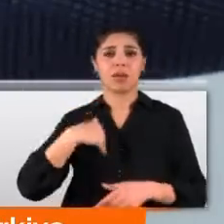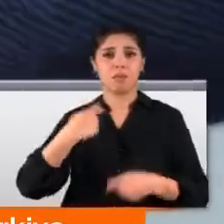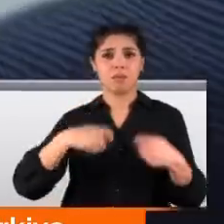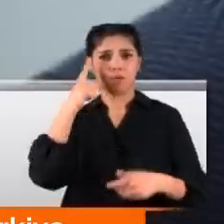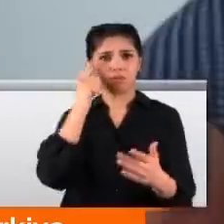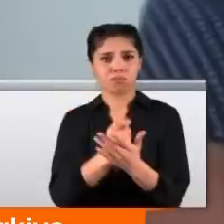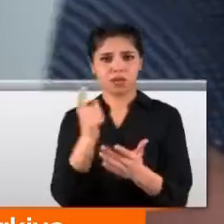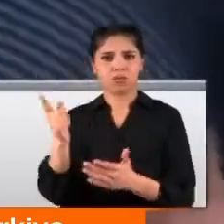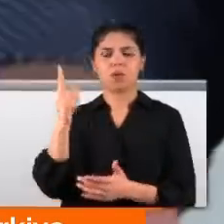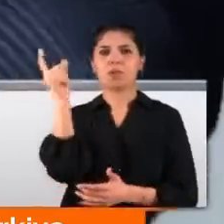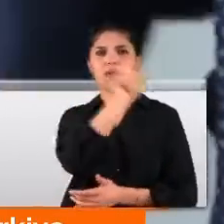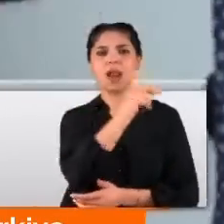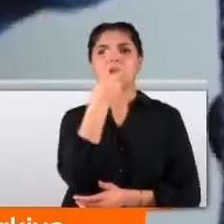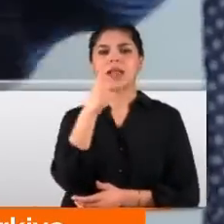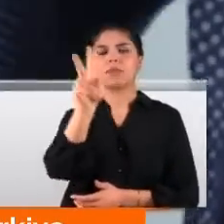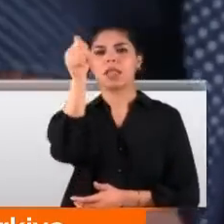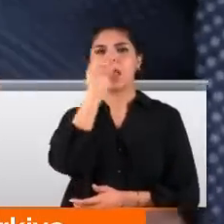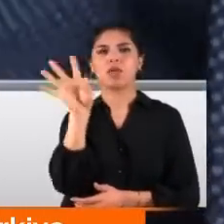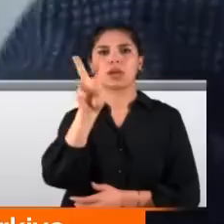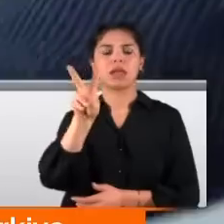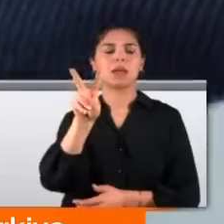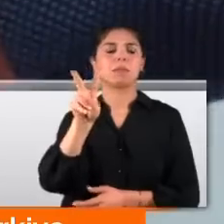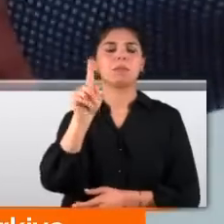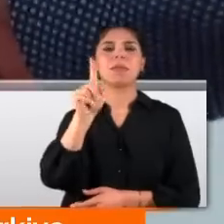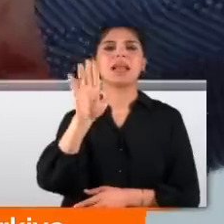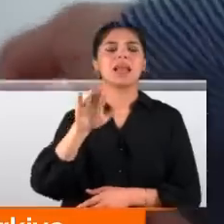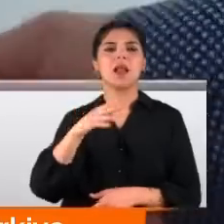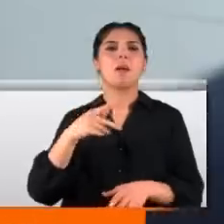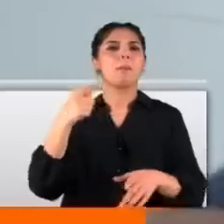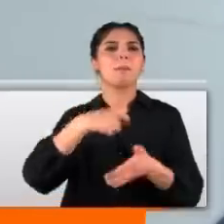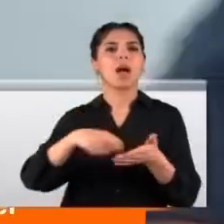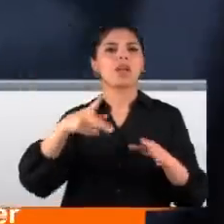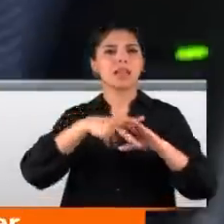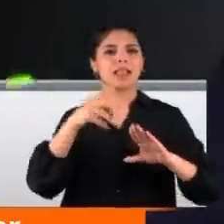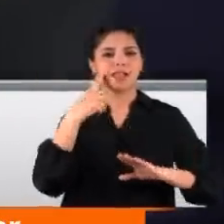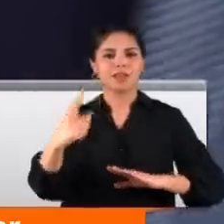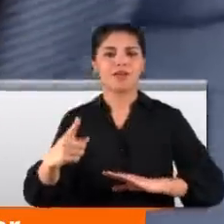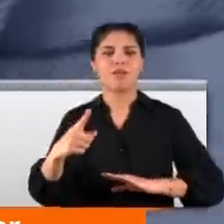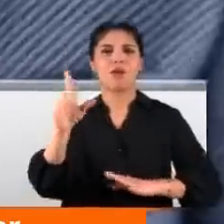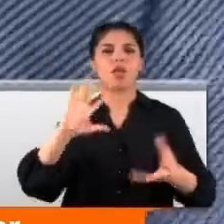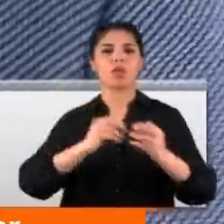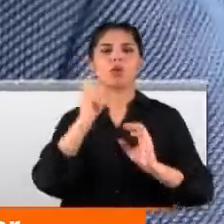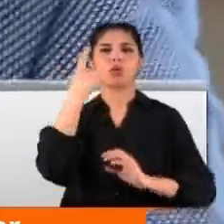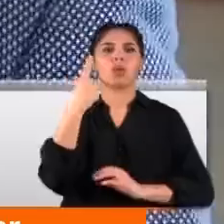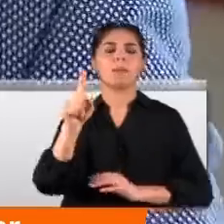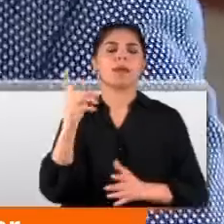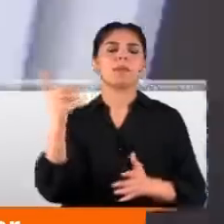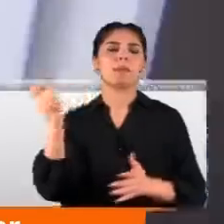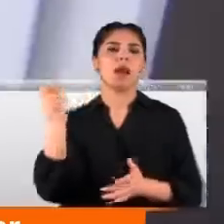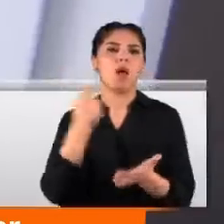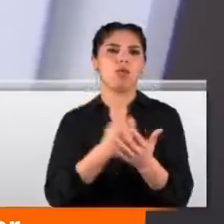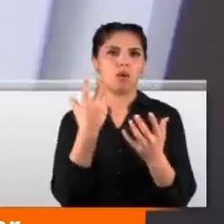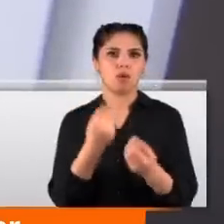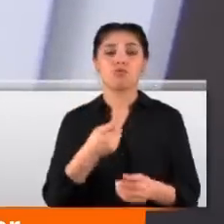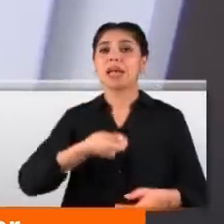aylık 2.641 lira maaşından kesintiye katlanarak toplamda 95.076 lira ödeyerek emekliliğe hak kazanabilecek.